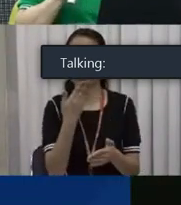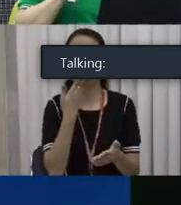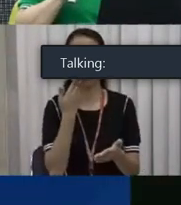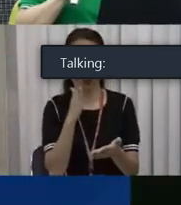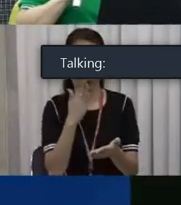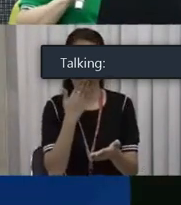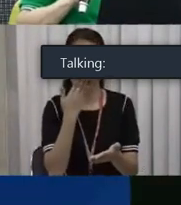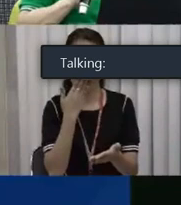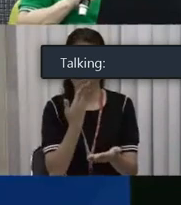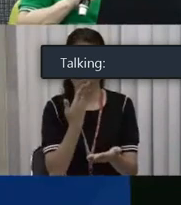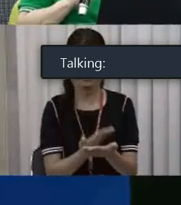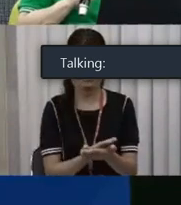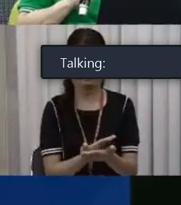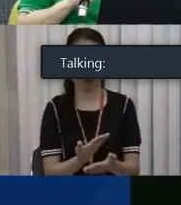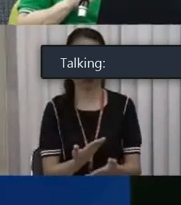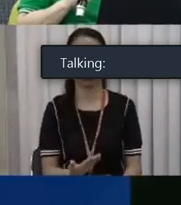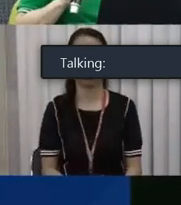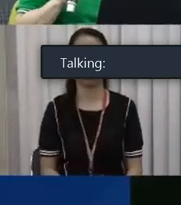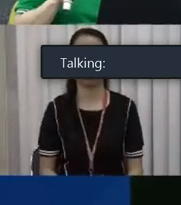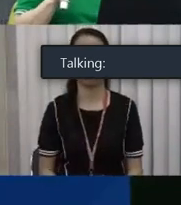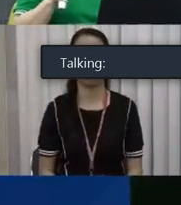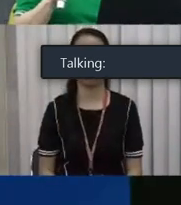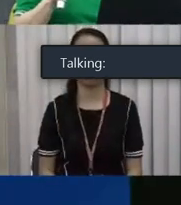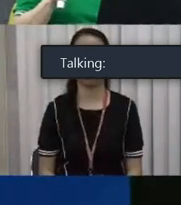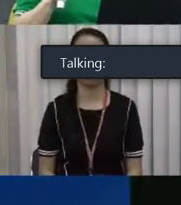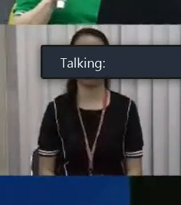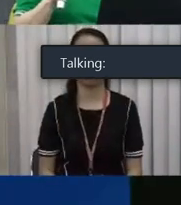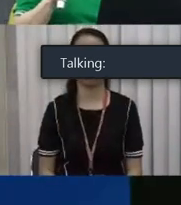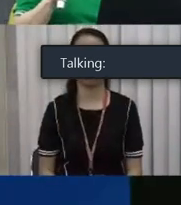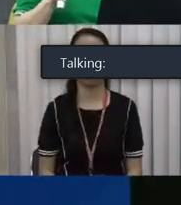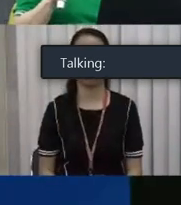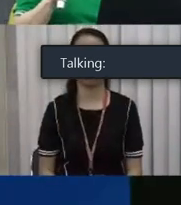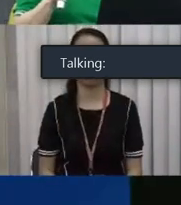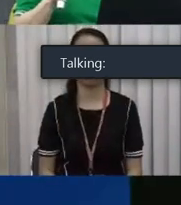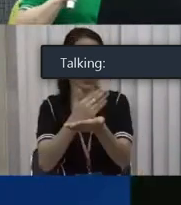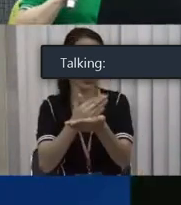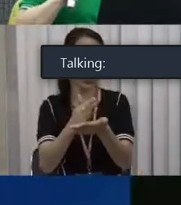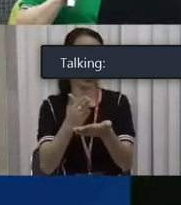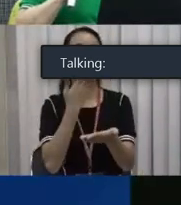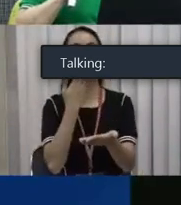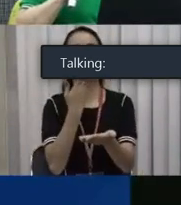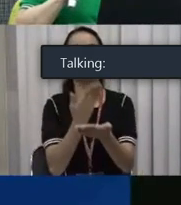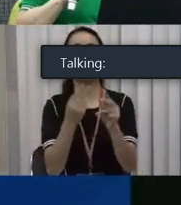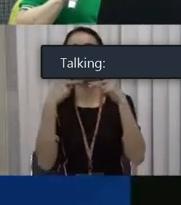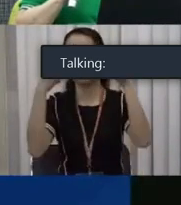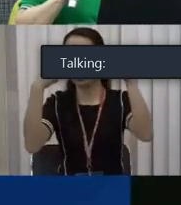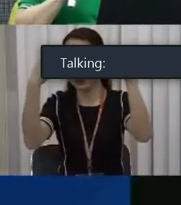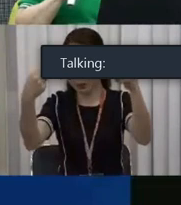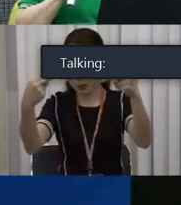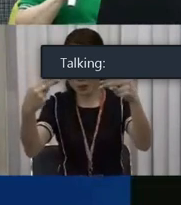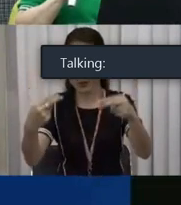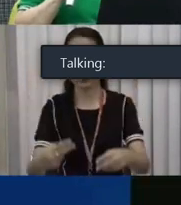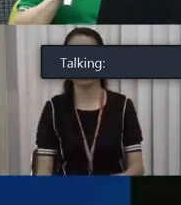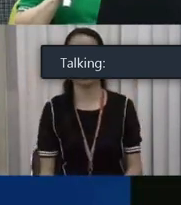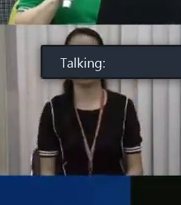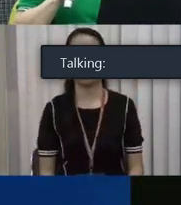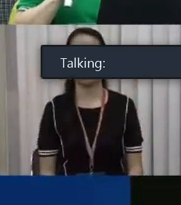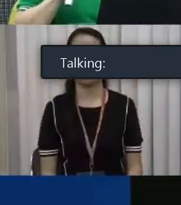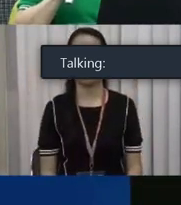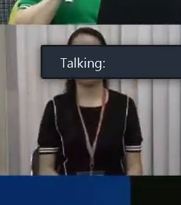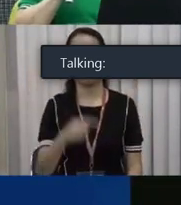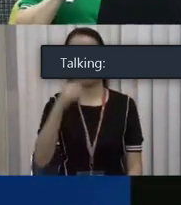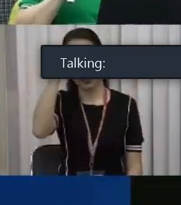Next, always share good news. At least magaan-gaan atong trabaho, magaan-gaan ang atong